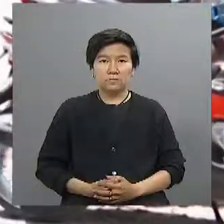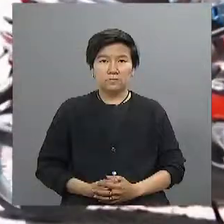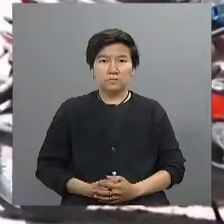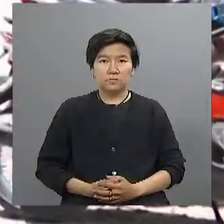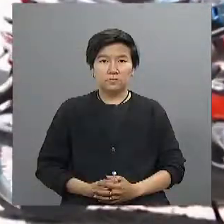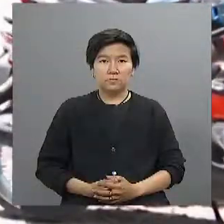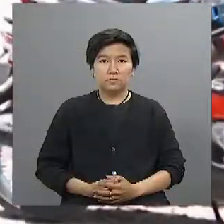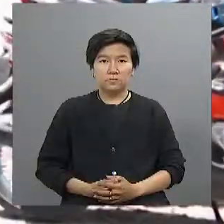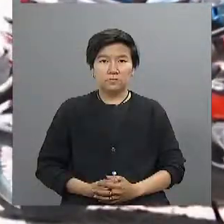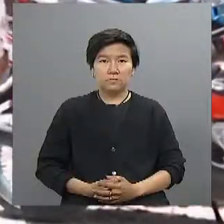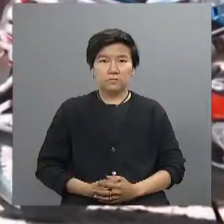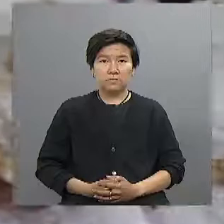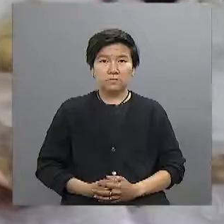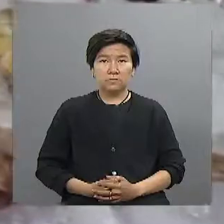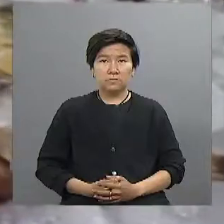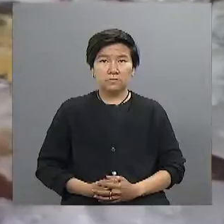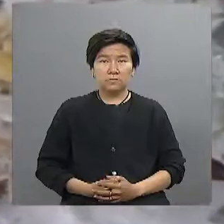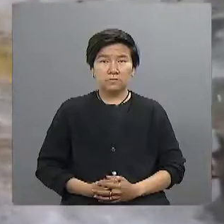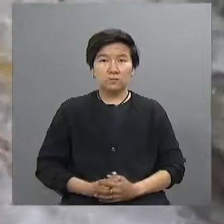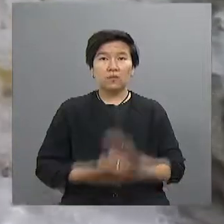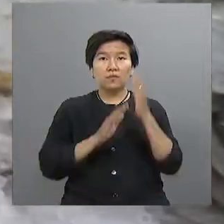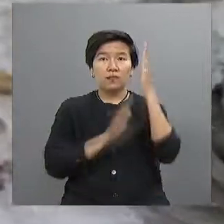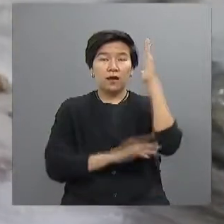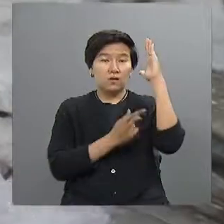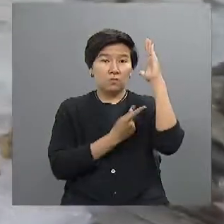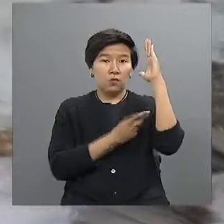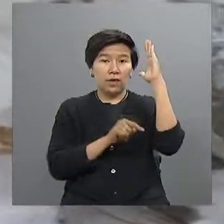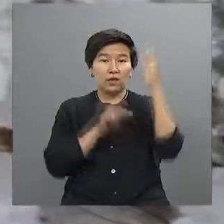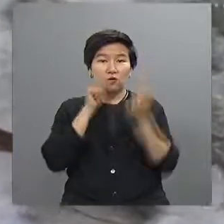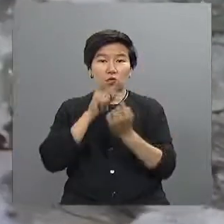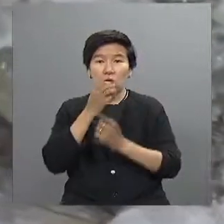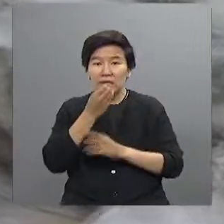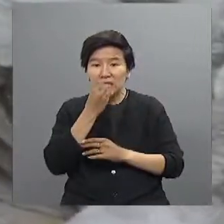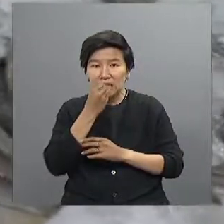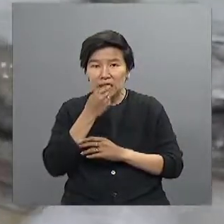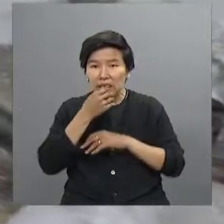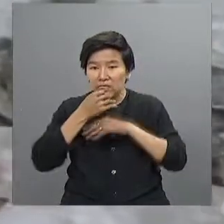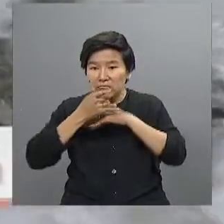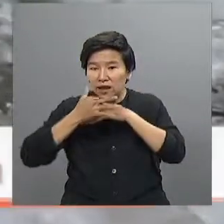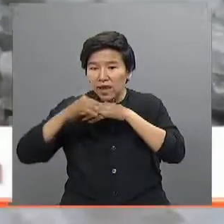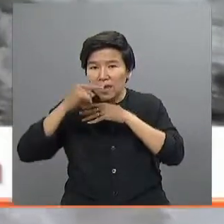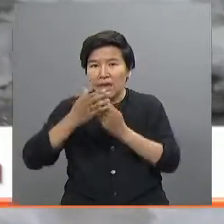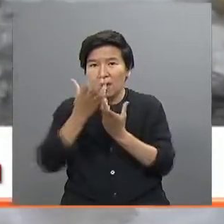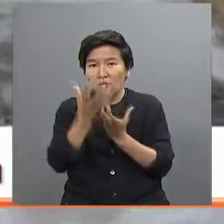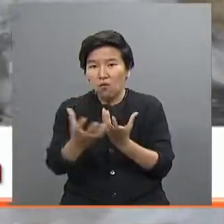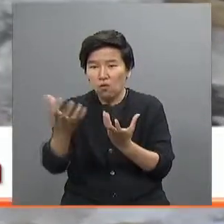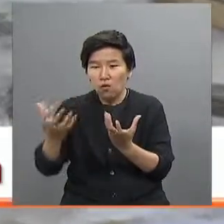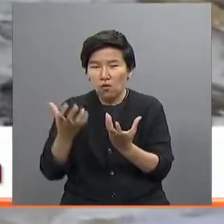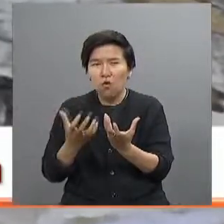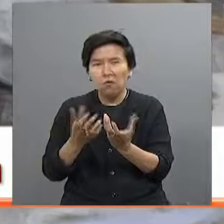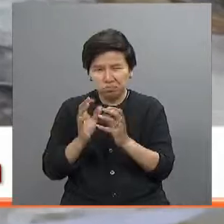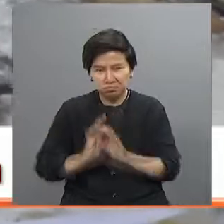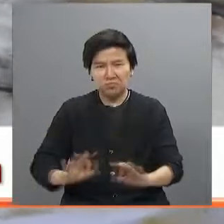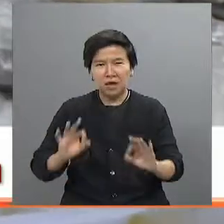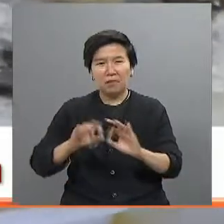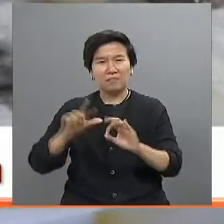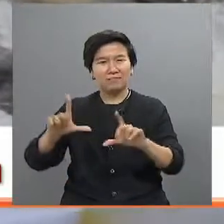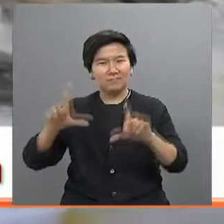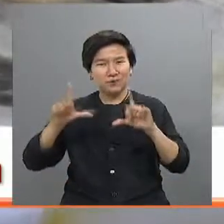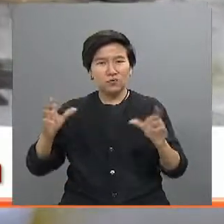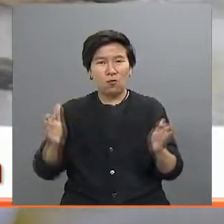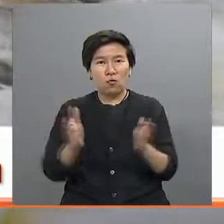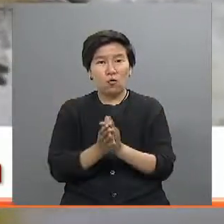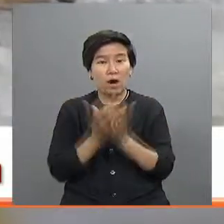เกาะภูเก็ตกับอาหารทะเลเป็นข้องคู่กันตลาดอาหารทะเลริมหาดราวัยเป็นหนึ่งในตลาด